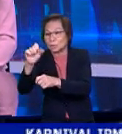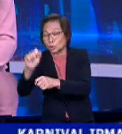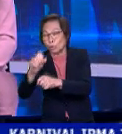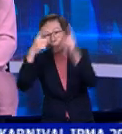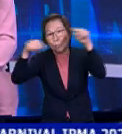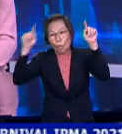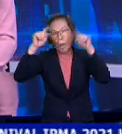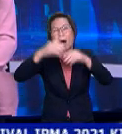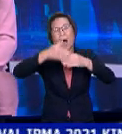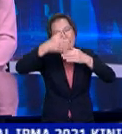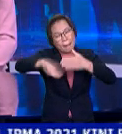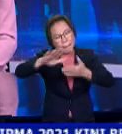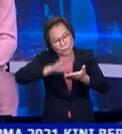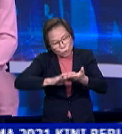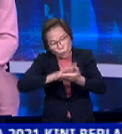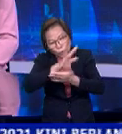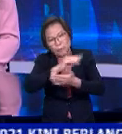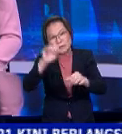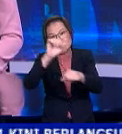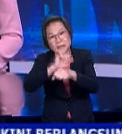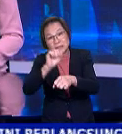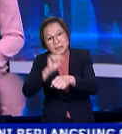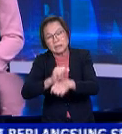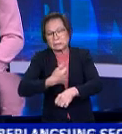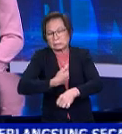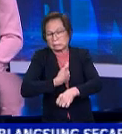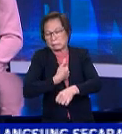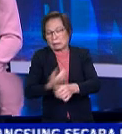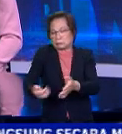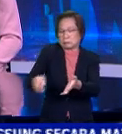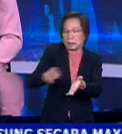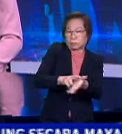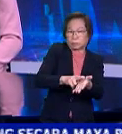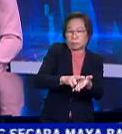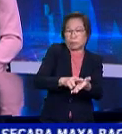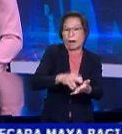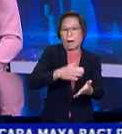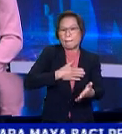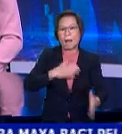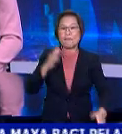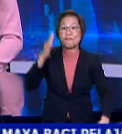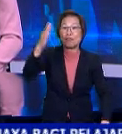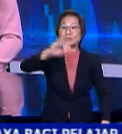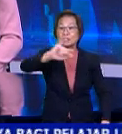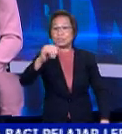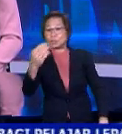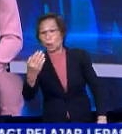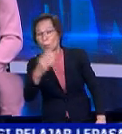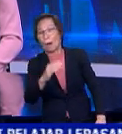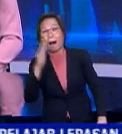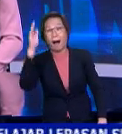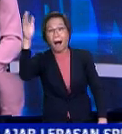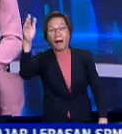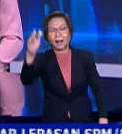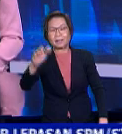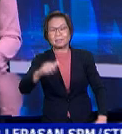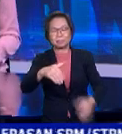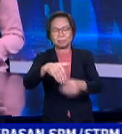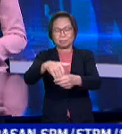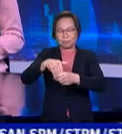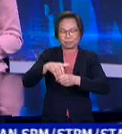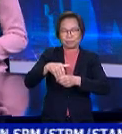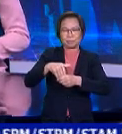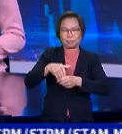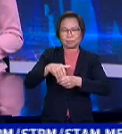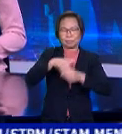lepasan sekolah dan bekerja tidak formal mereka boleh mendaftar kita from my cute Jobs dan bakal menerima elemen